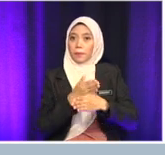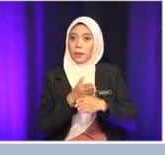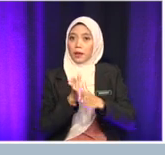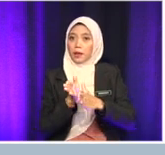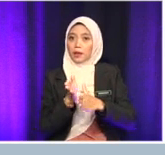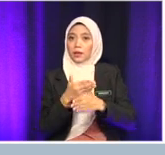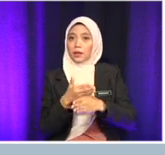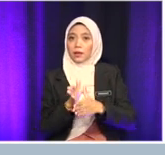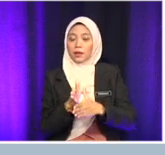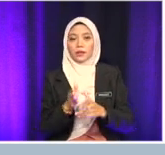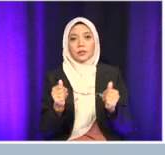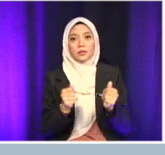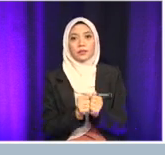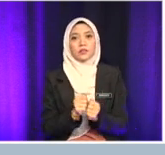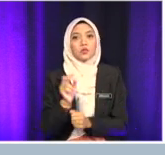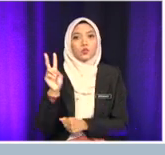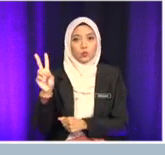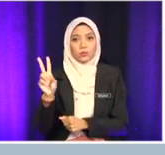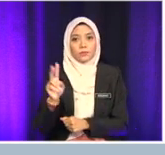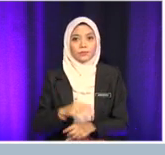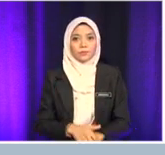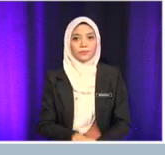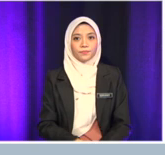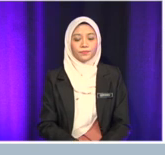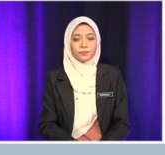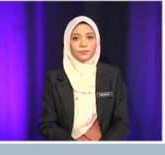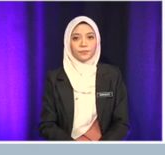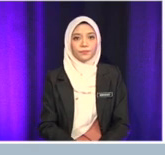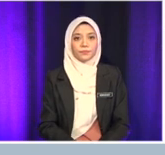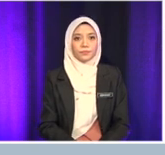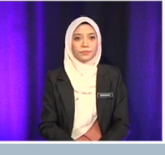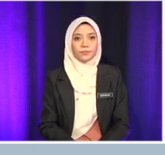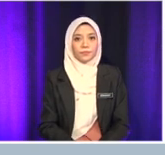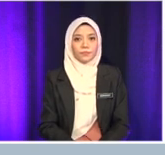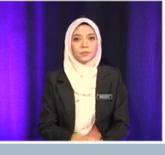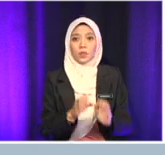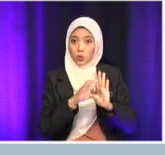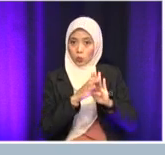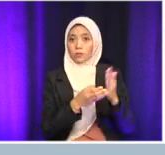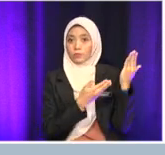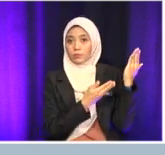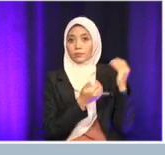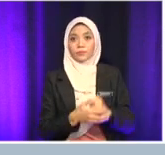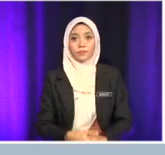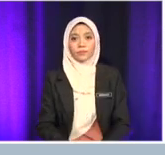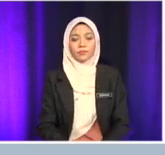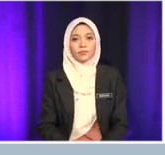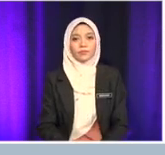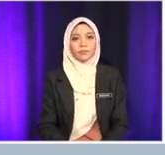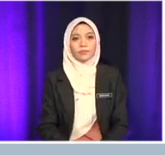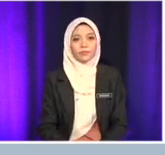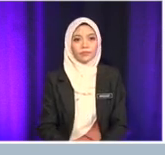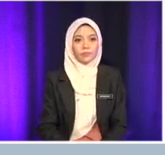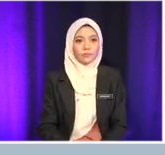9 + 13 / 2 dapat 11 dan seterusnya bila nak cari titik tengah yang seterusnya kita tidak perlu lagi